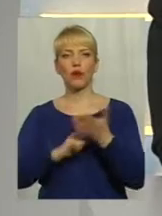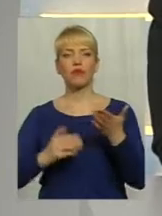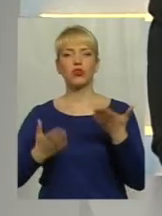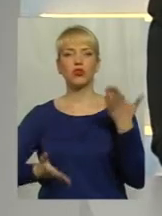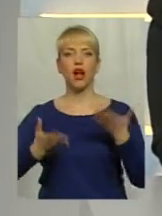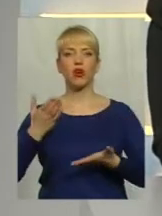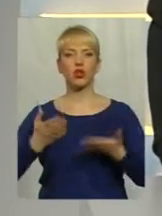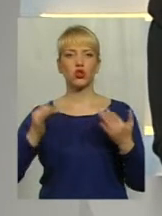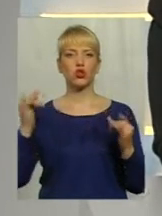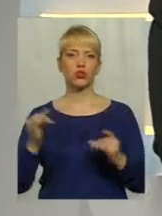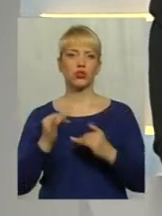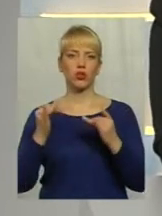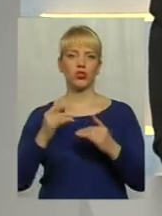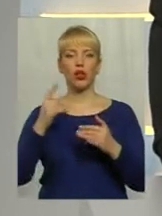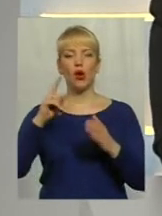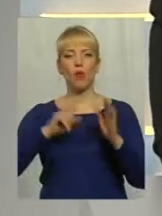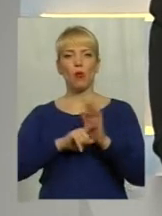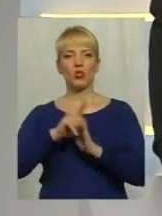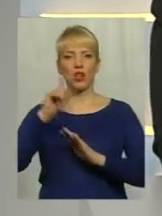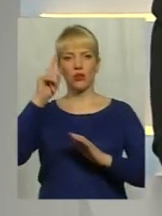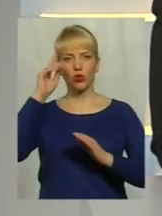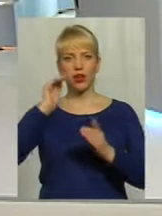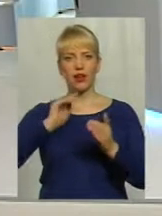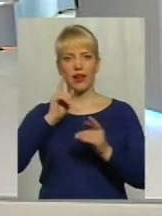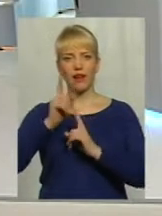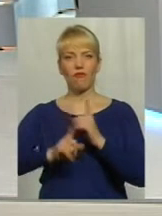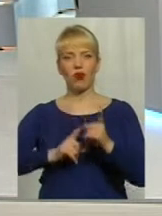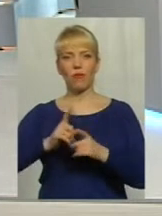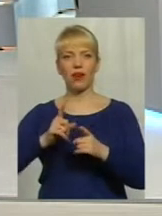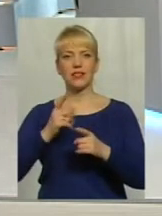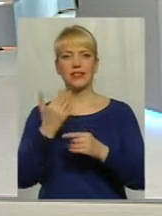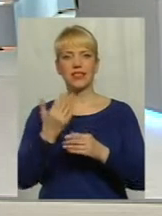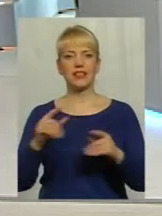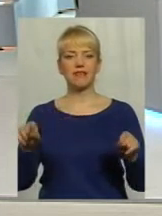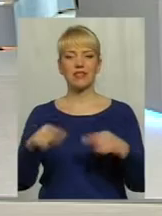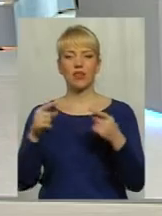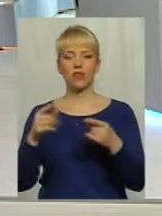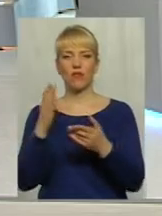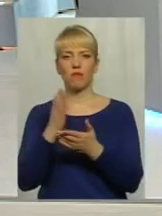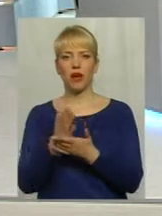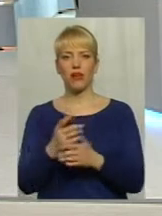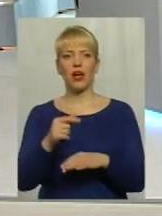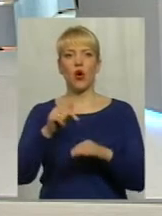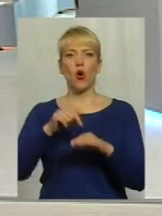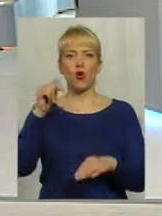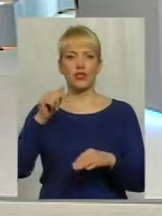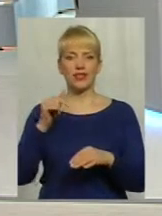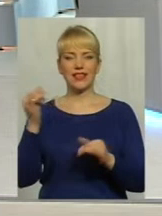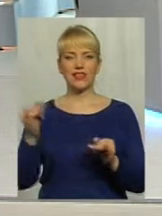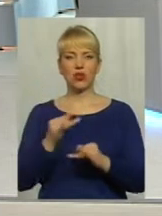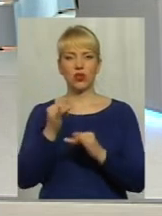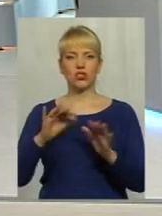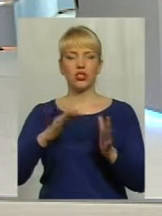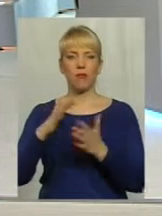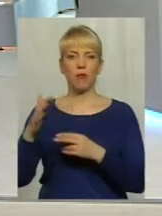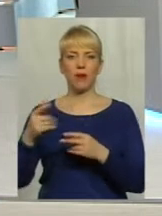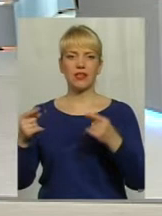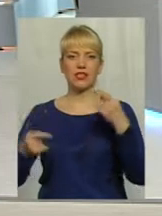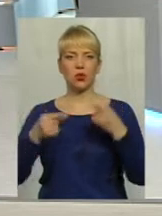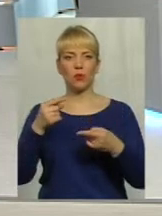початок реформації і її становлення має такі досить суперечливі і гострі історичні моменти, саме у